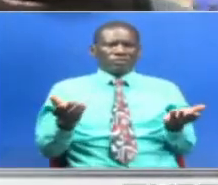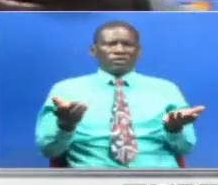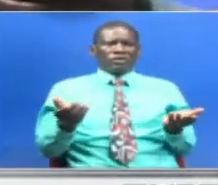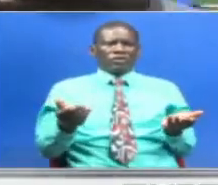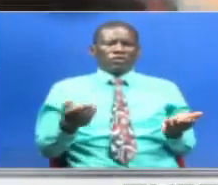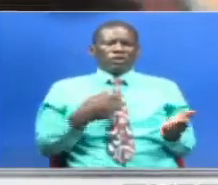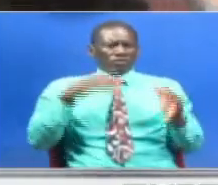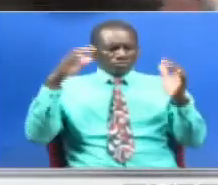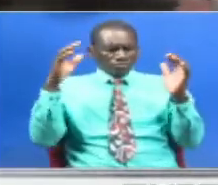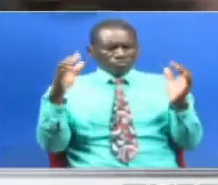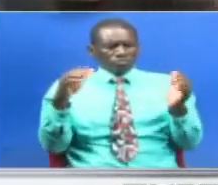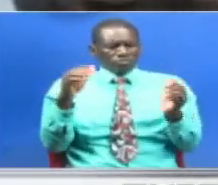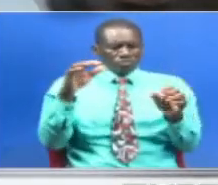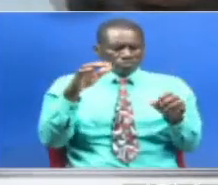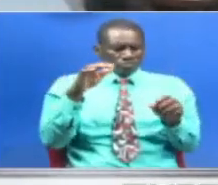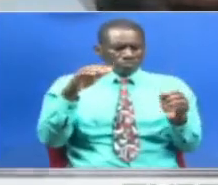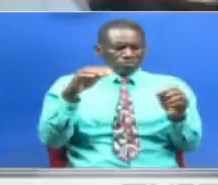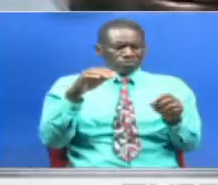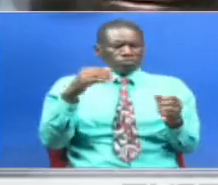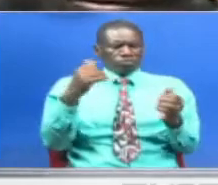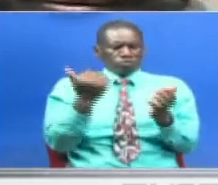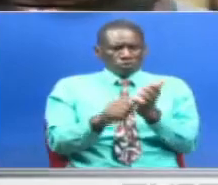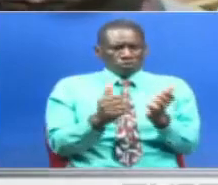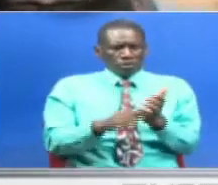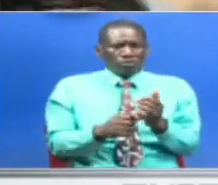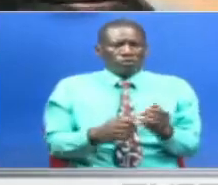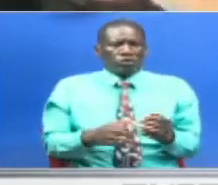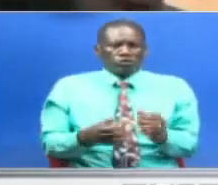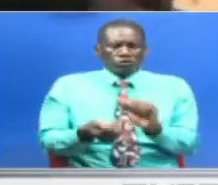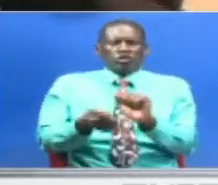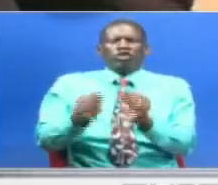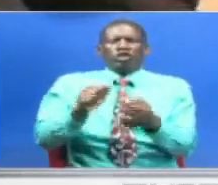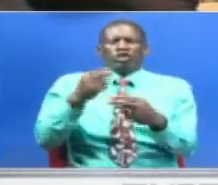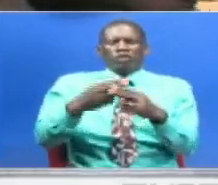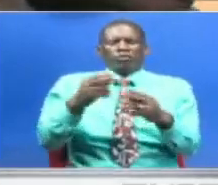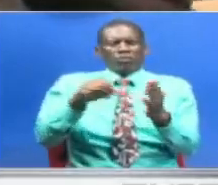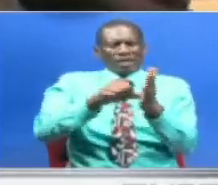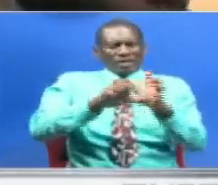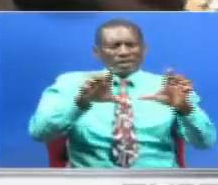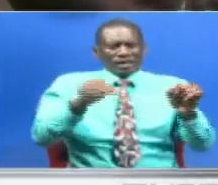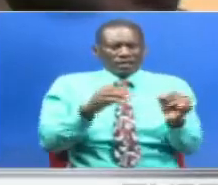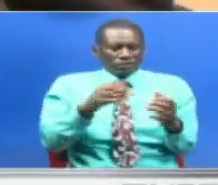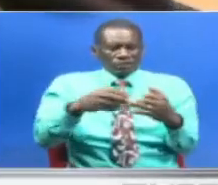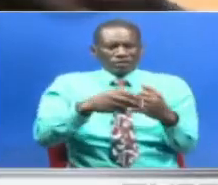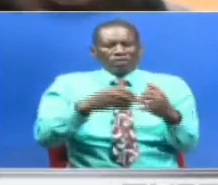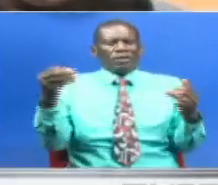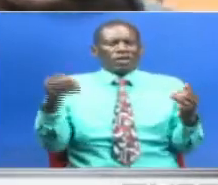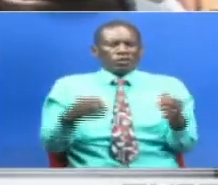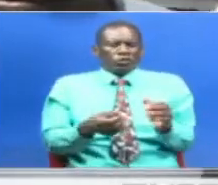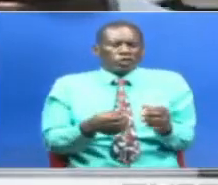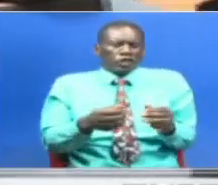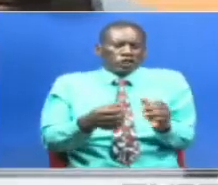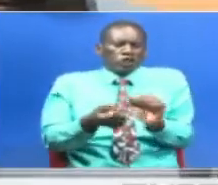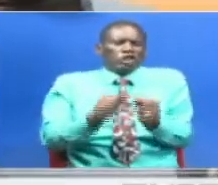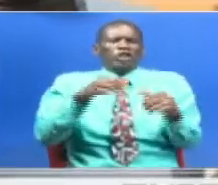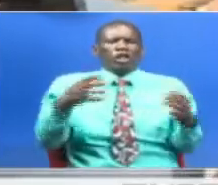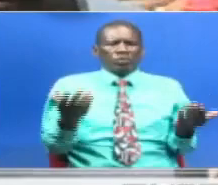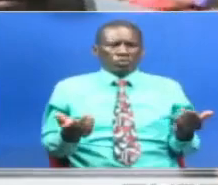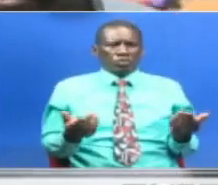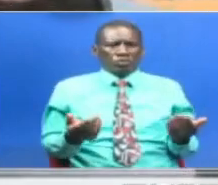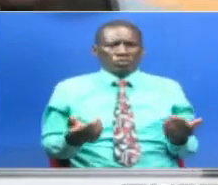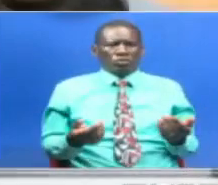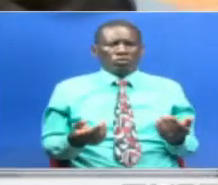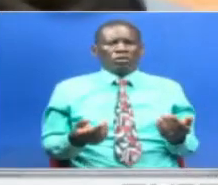kazi ngumu kuondoa ile jina tena kwa kitambulisho chake ama kwa kuacha kutumia ile jina kama alikuwa anatumia jina la mume